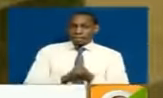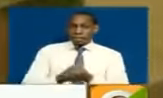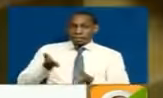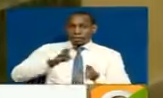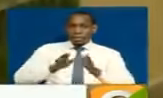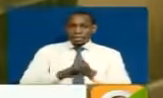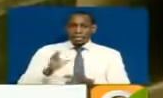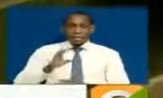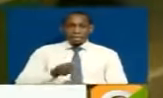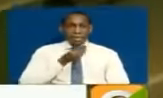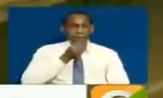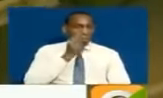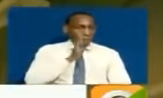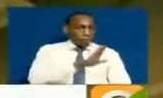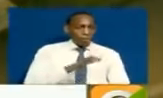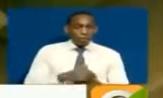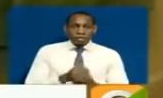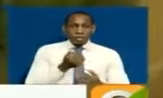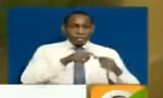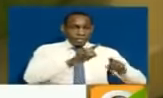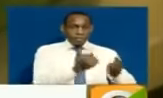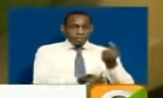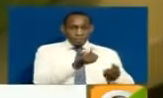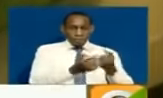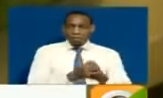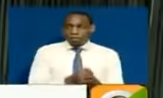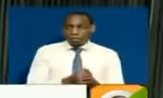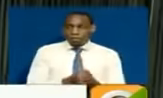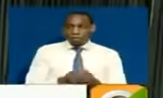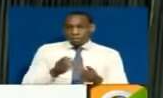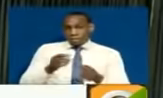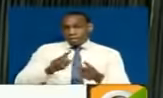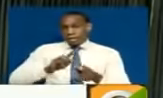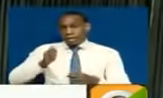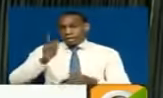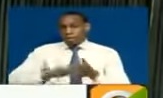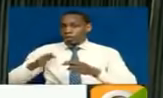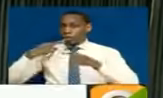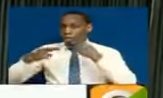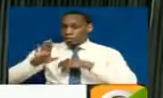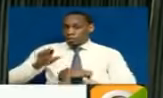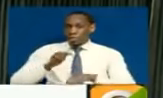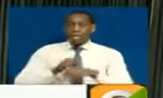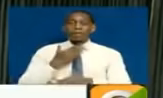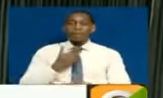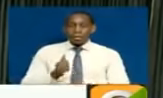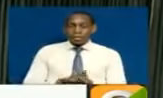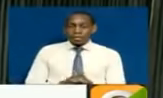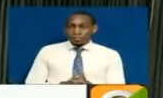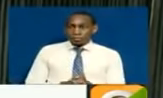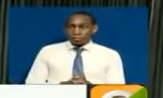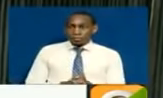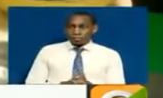package, customers kwenda kukula nyumbani, kujipikia wenyewe, kujimalizia, ama pia hapa kwa restaurant wakitaka